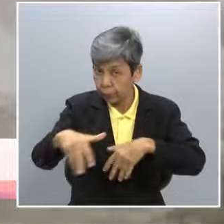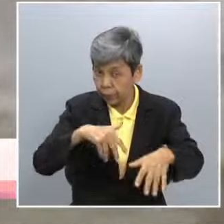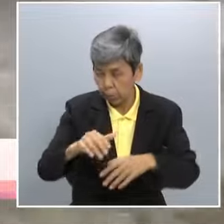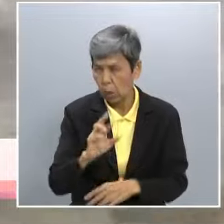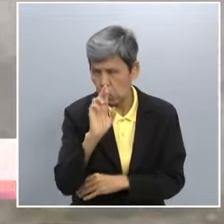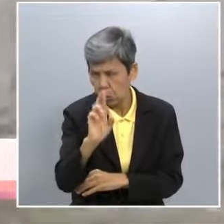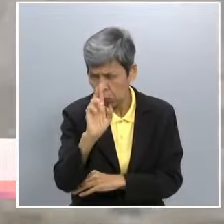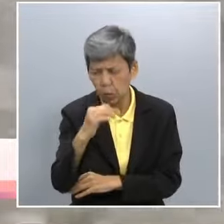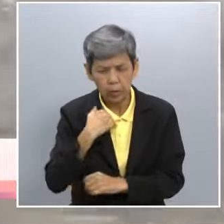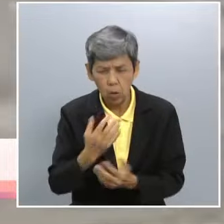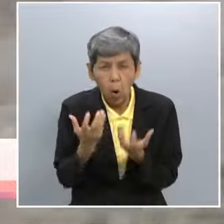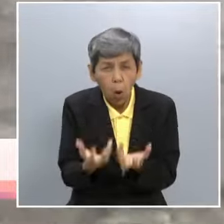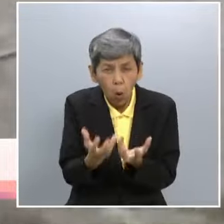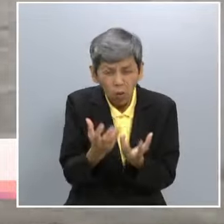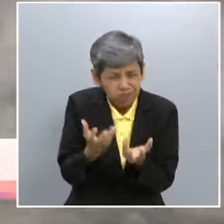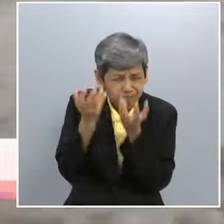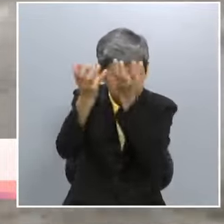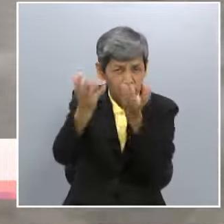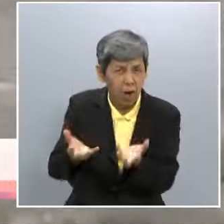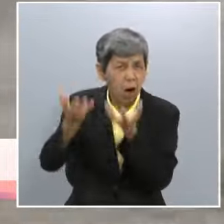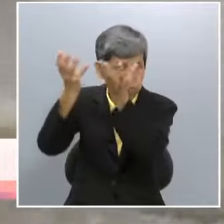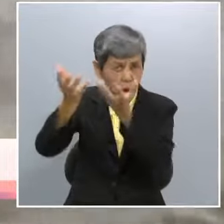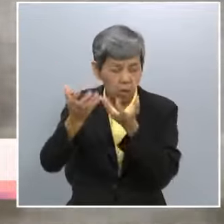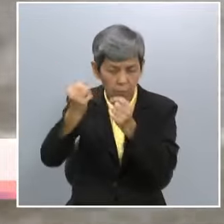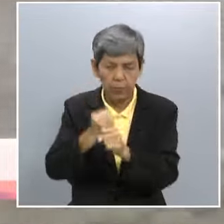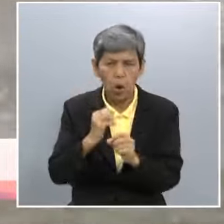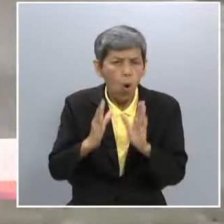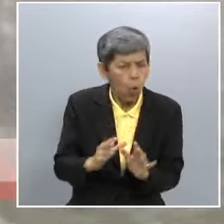เสี่ยงเร่งขนของนะครับขึ้นที่สูงแล้วก็เตรียมอ